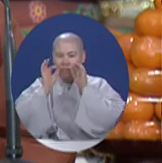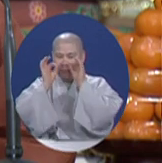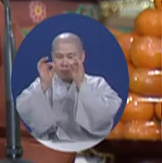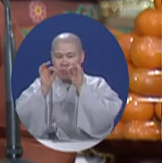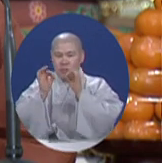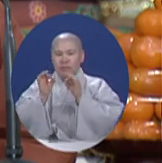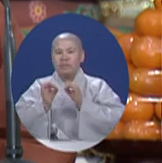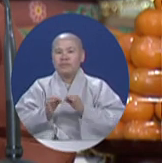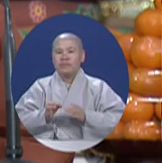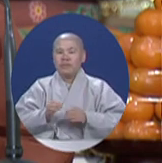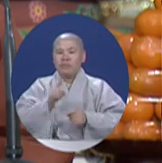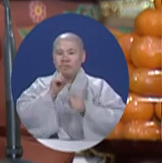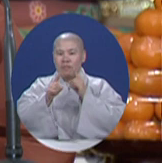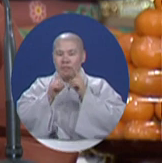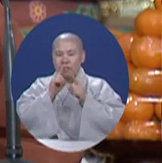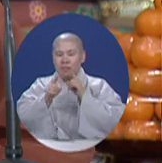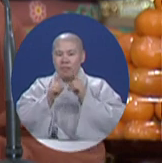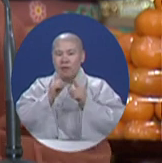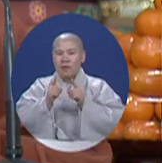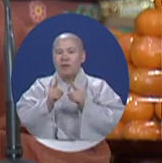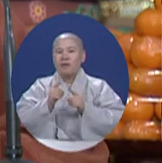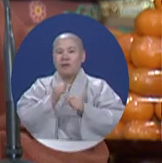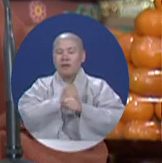전부 말 가지고 주장을 하면